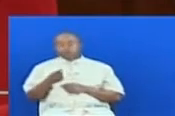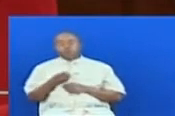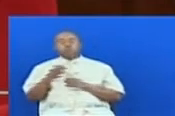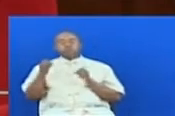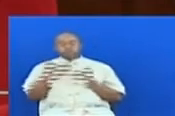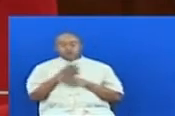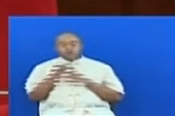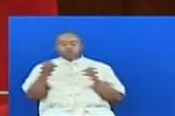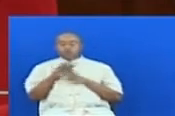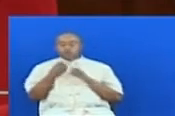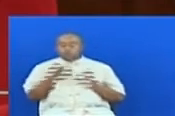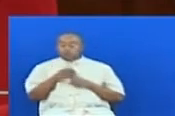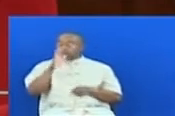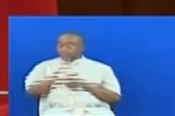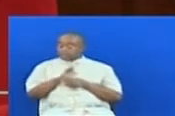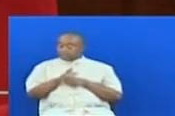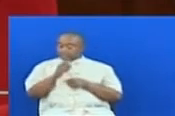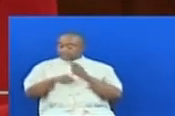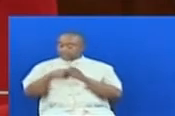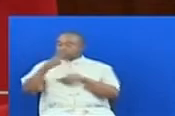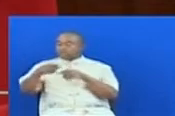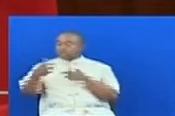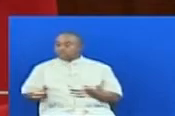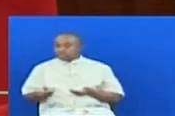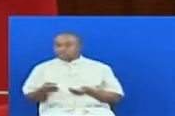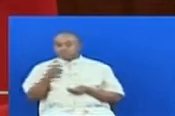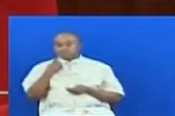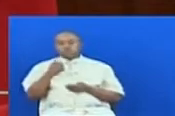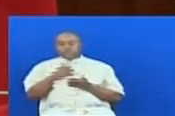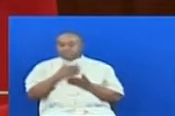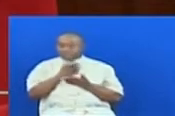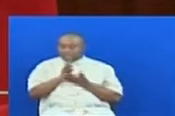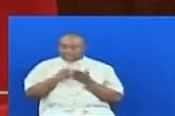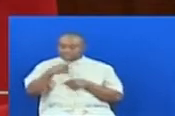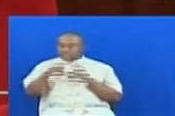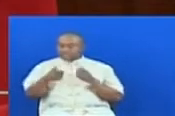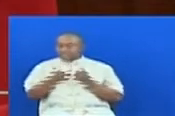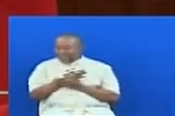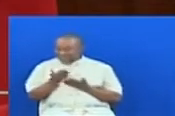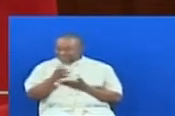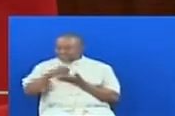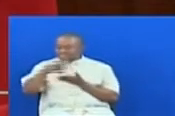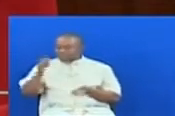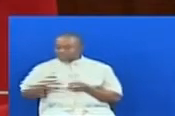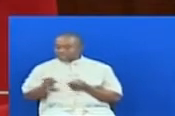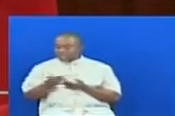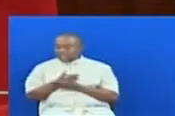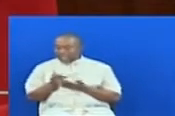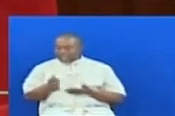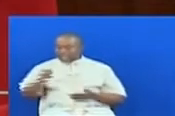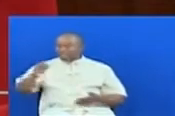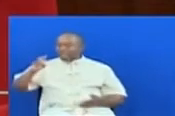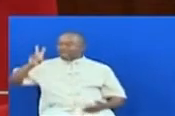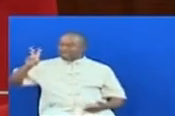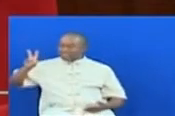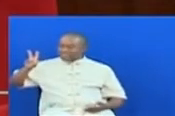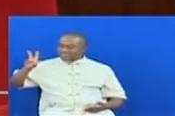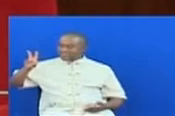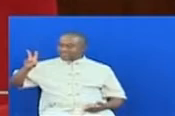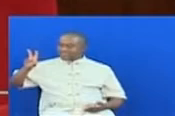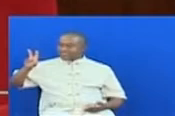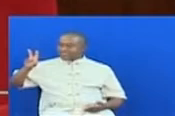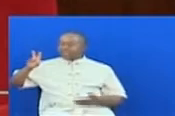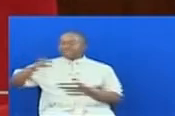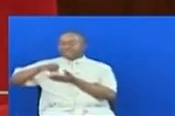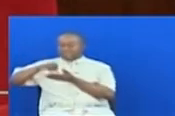kwenye upande wa miradi, kwamba kuna miradi ambayo haikidhi thamani ile value for money. Lakini mheshimiwa mwenyekiti, mheshimiwa